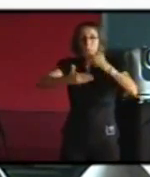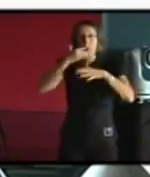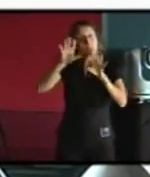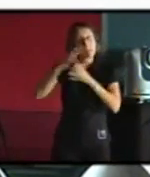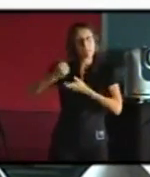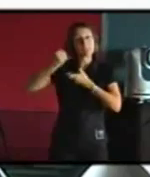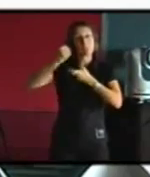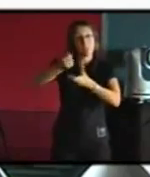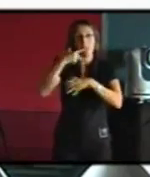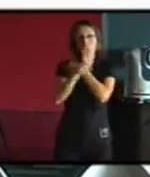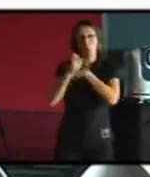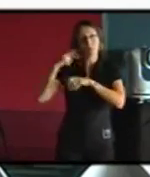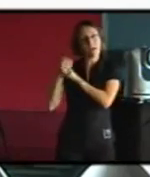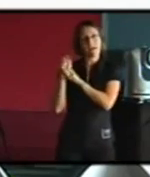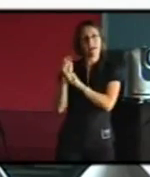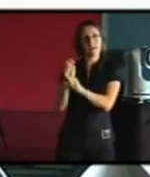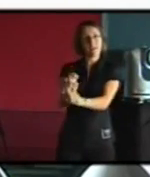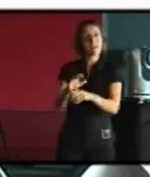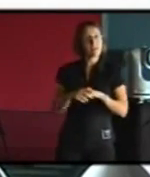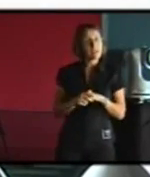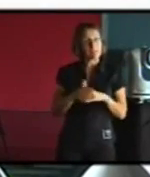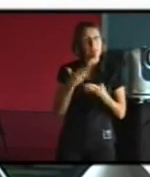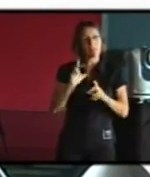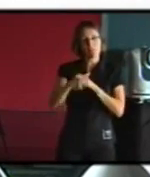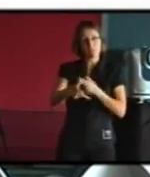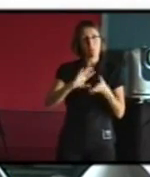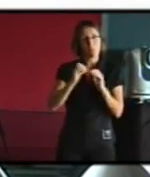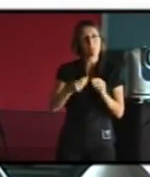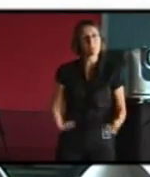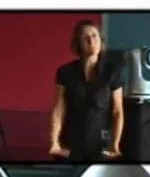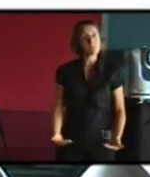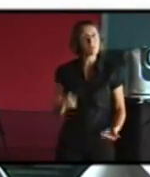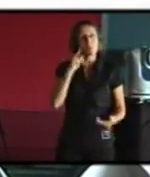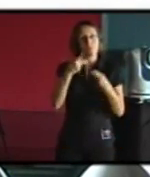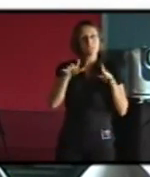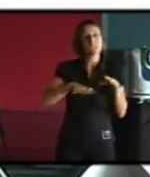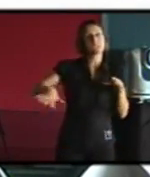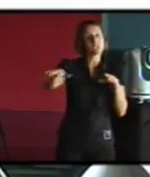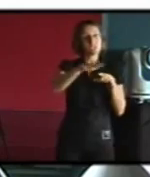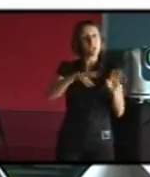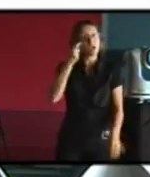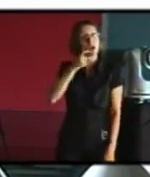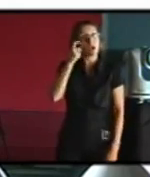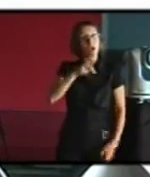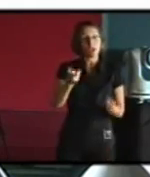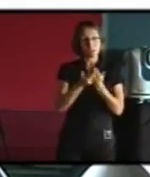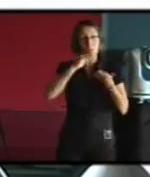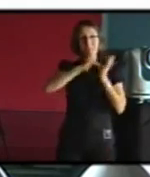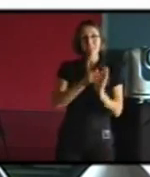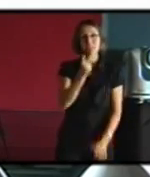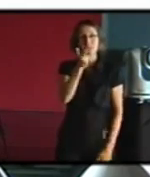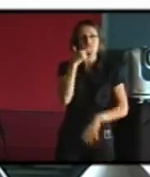patrimoine de bureaux date de cette époque-là. Et aujourd'hui, ils ont un vrai problème dans la ville. Ils ont des dizaines et des dizaines de milliers de mètres carrés de